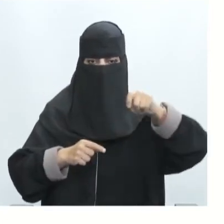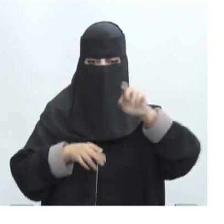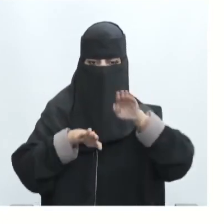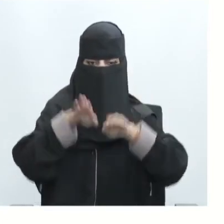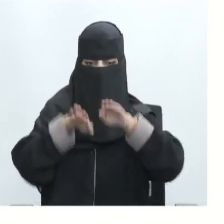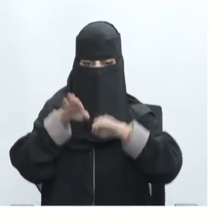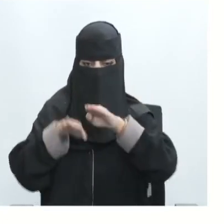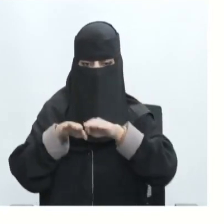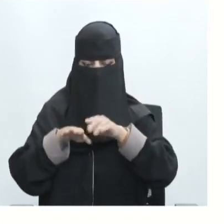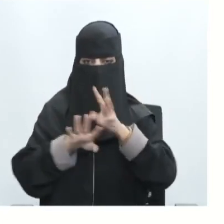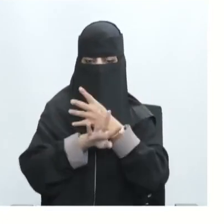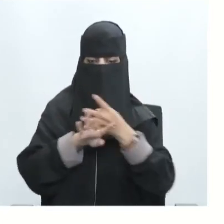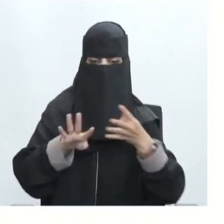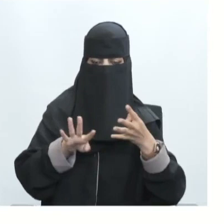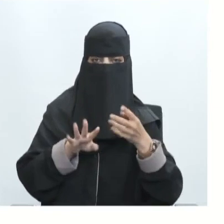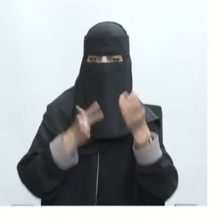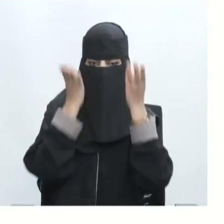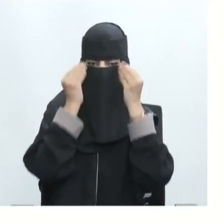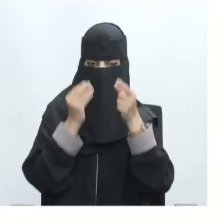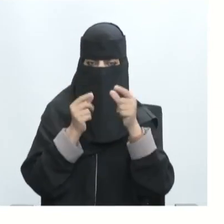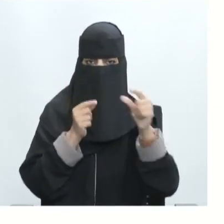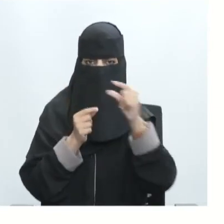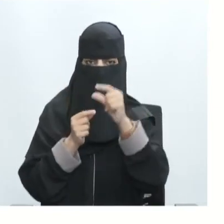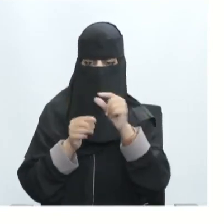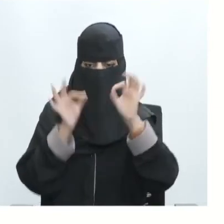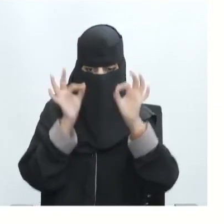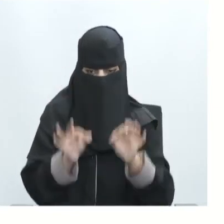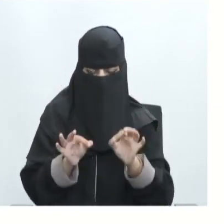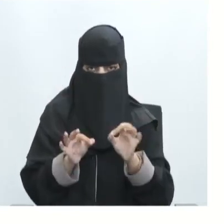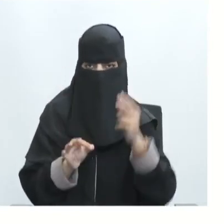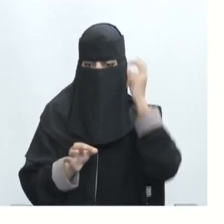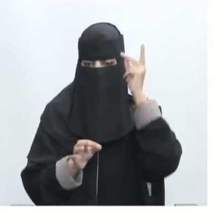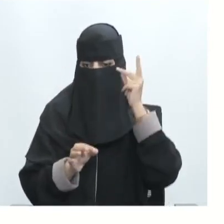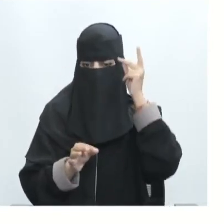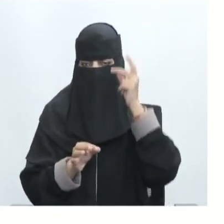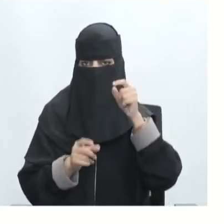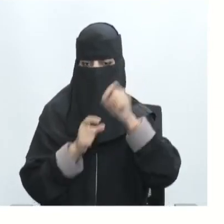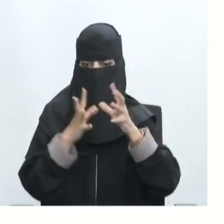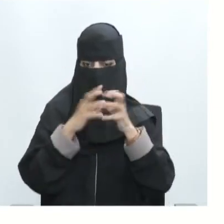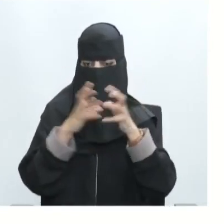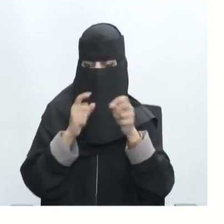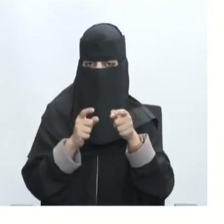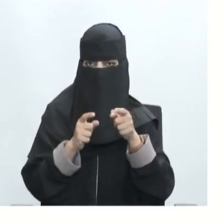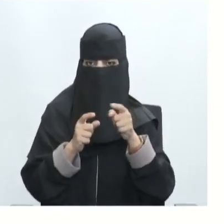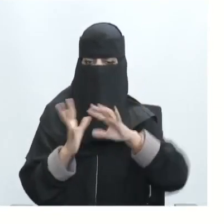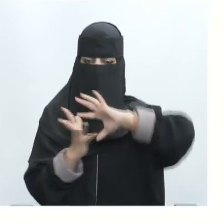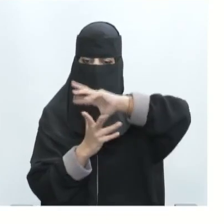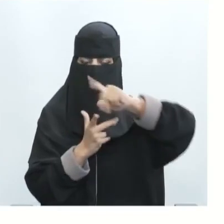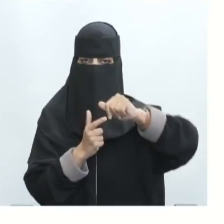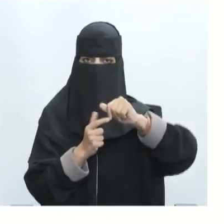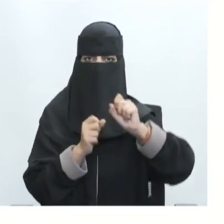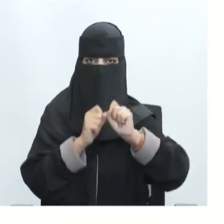والنموذج العلمي اداه او اداه منطقيه ذهنيه في تفسير العالم